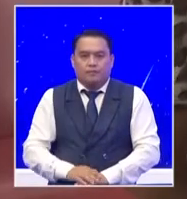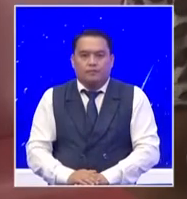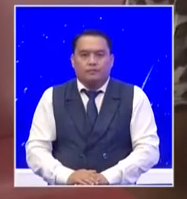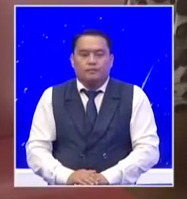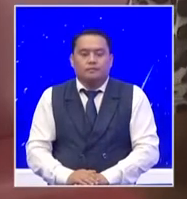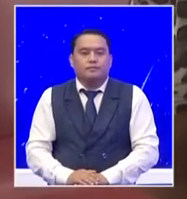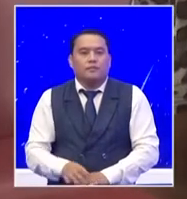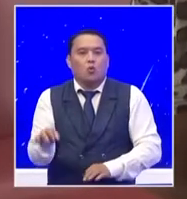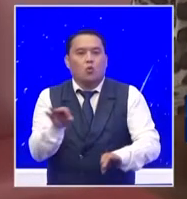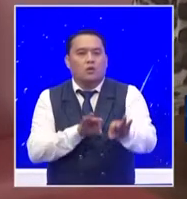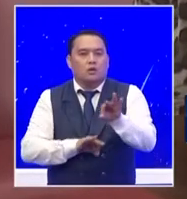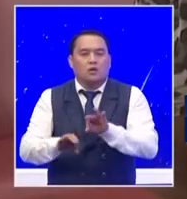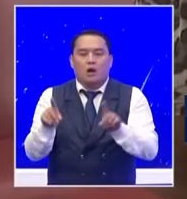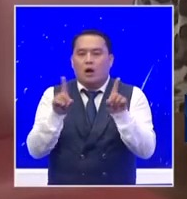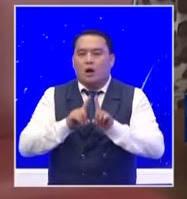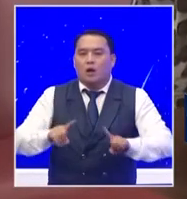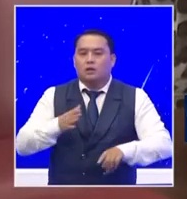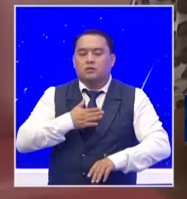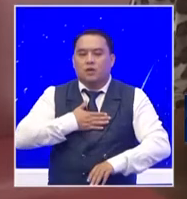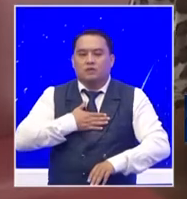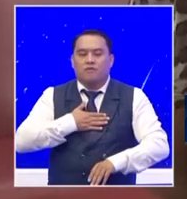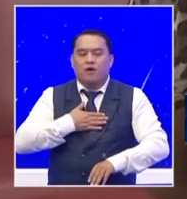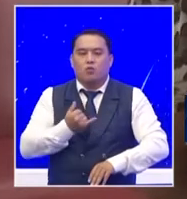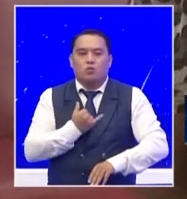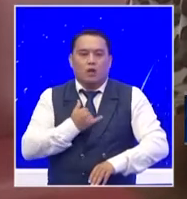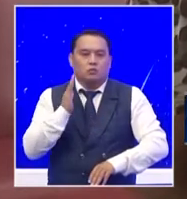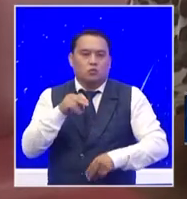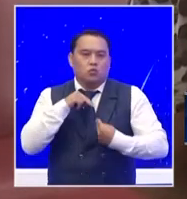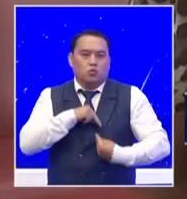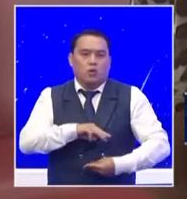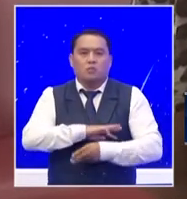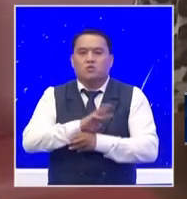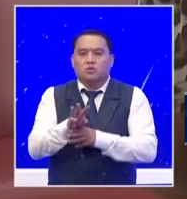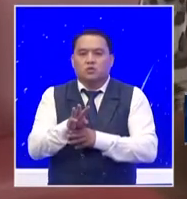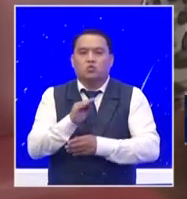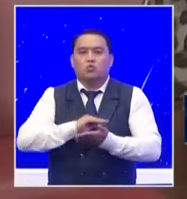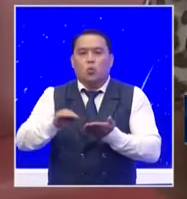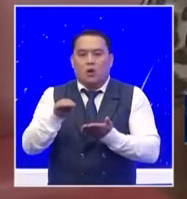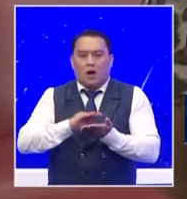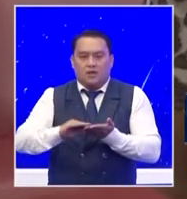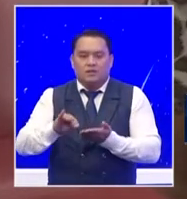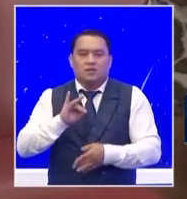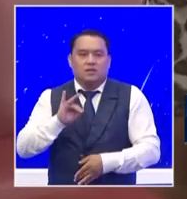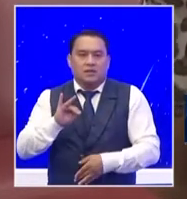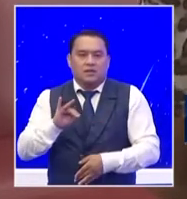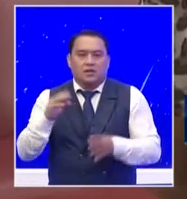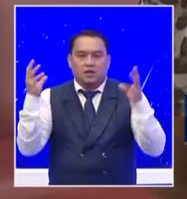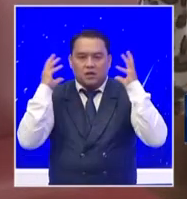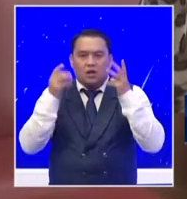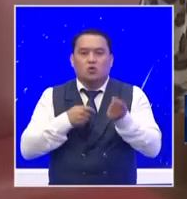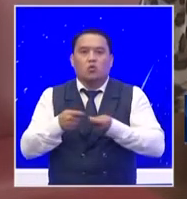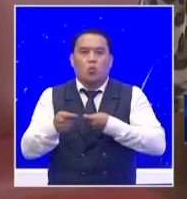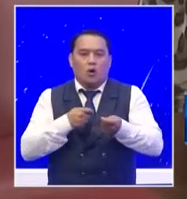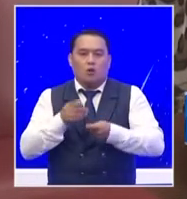Уникальность нашего проекта в том, что у нас будут трудоустроены журналистами и радиоведущими